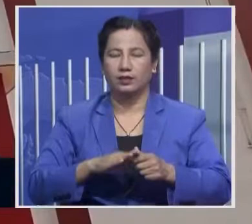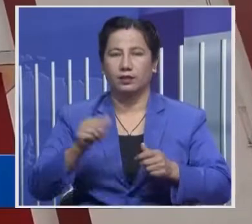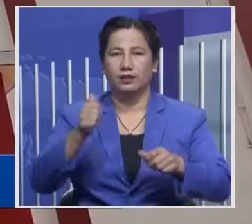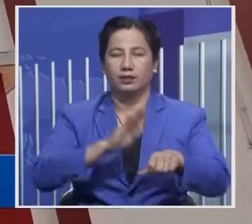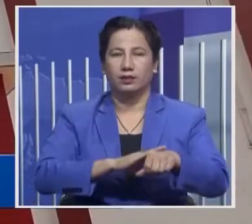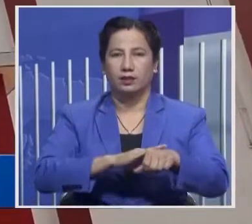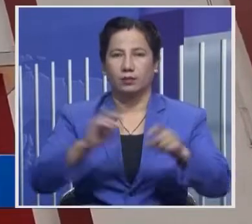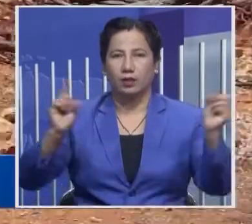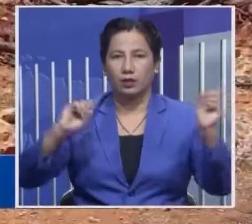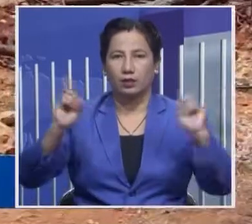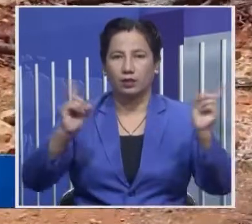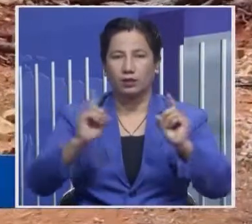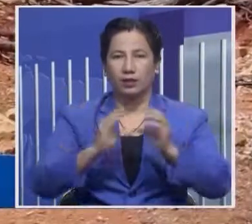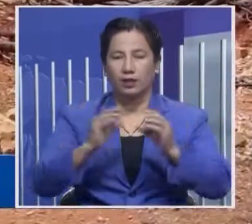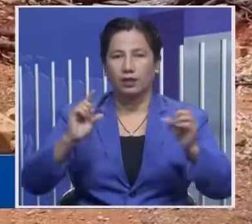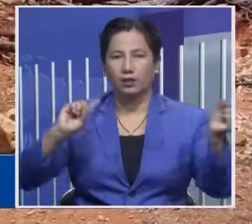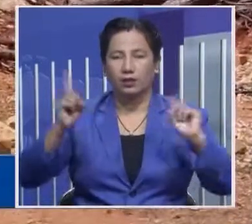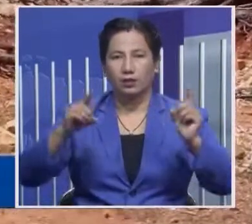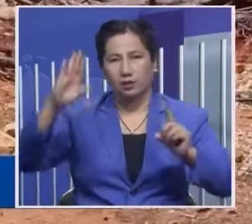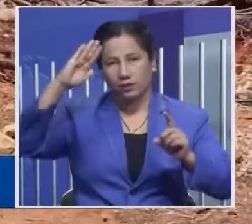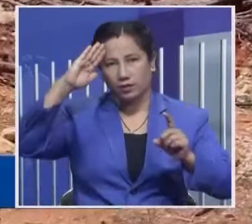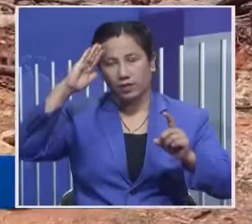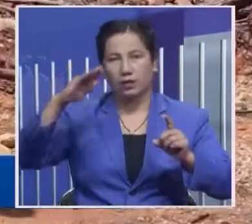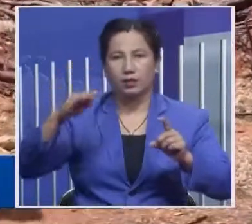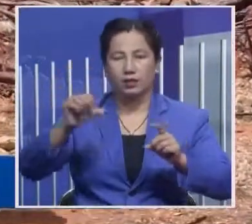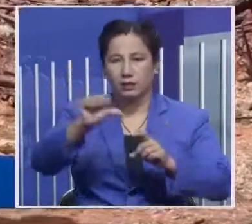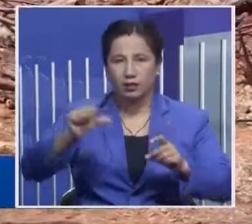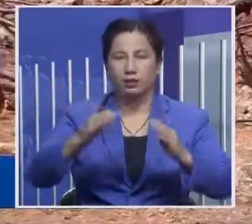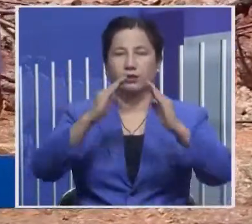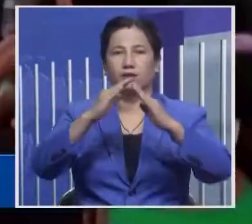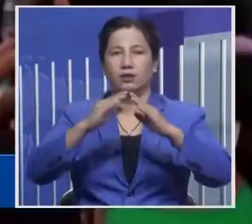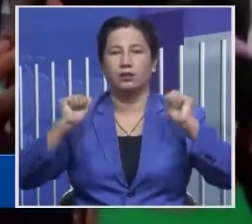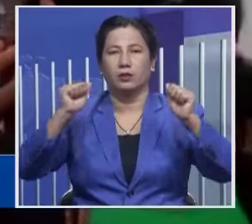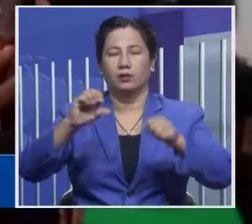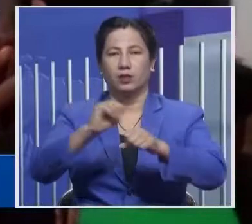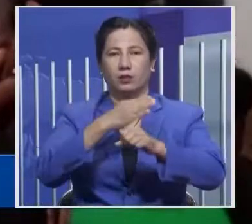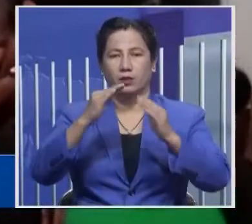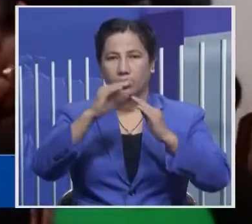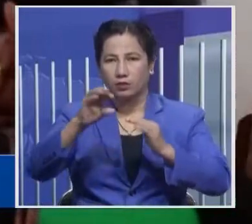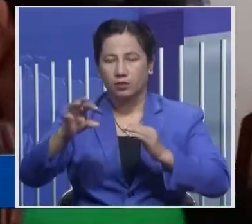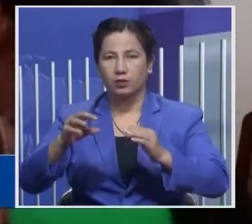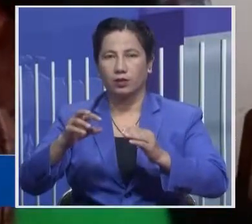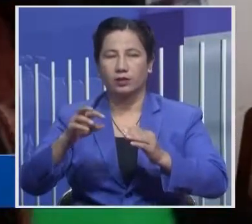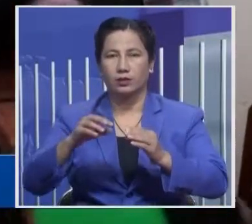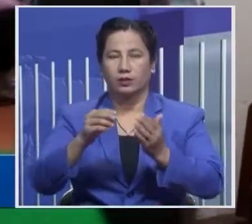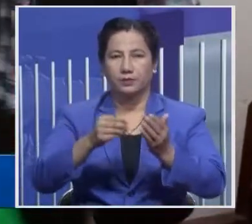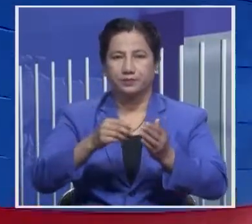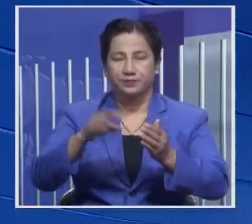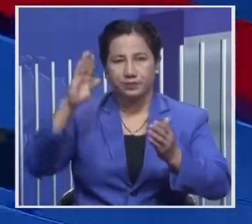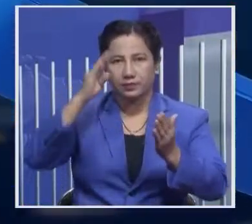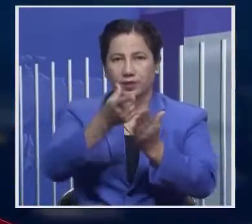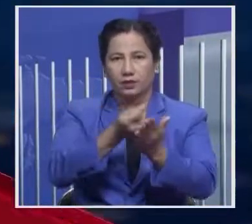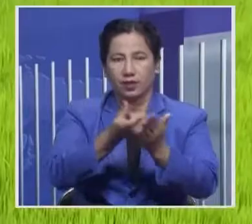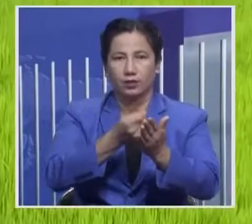अछामको मंगलसेन नगरपालिकाको नगर सरकार जनताको घर घर अभियान प्रभावकारी, घुम्ती सेवाले राजस्व संकलनसँगै सेवाग्राहीलाई